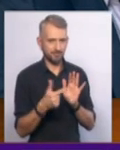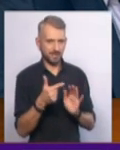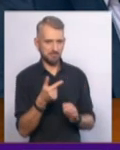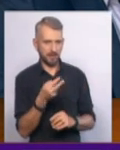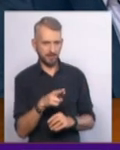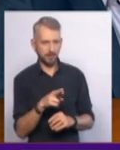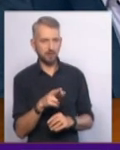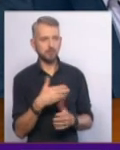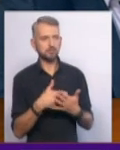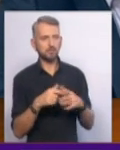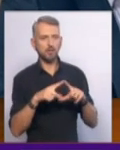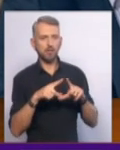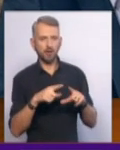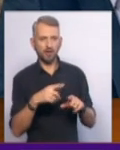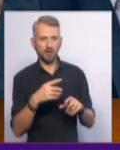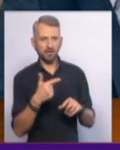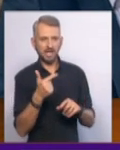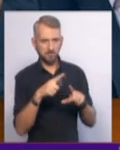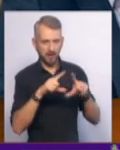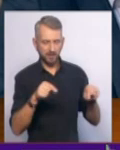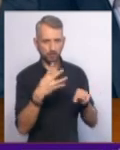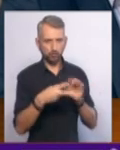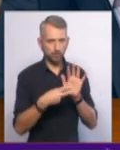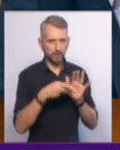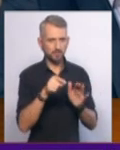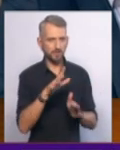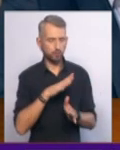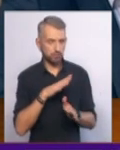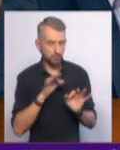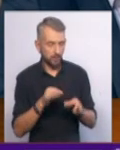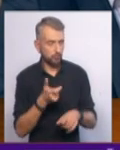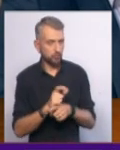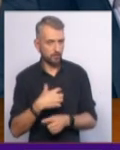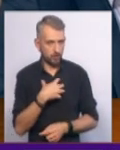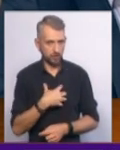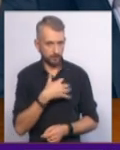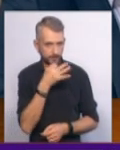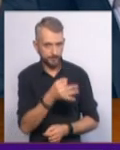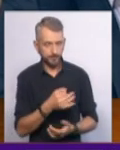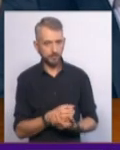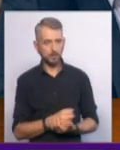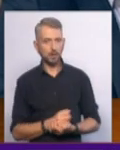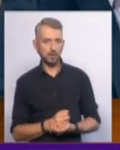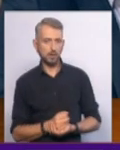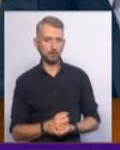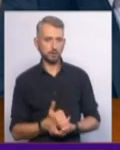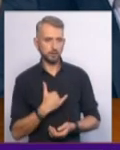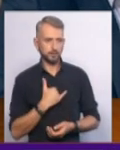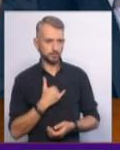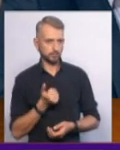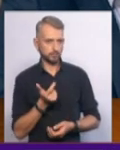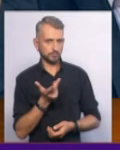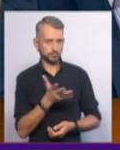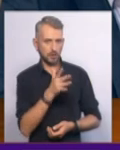Наприклад, 47-й гімназії було, це, до речі, теж важливий момент. В нас вже декілька